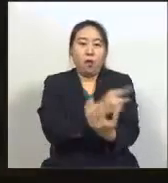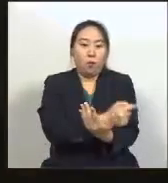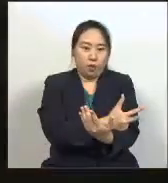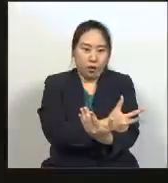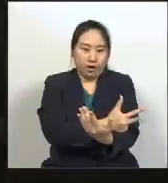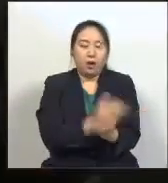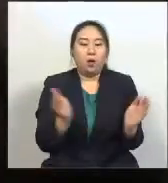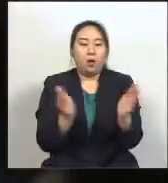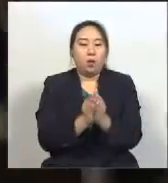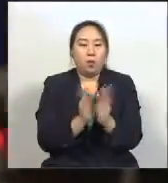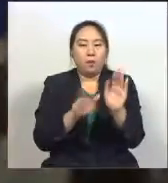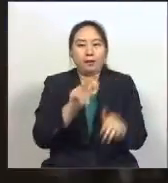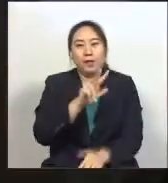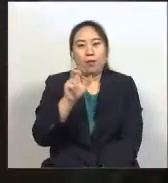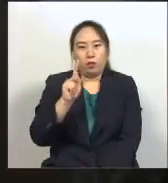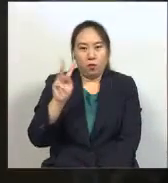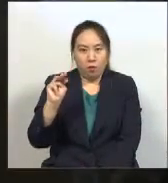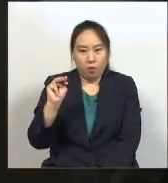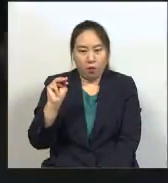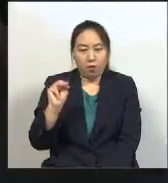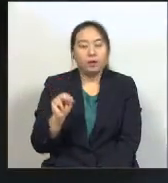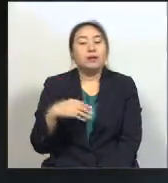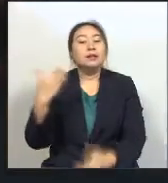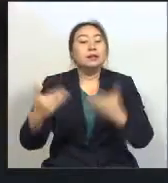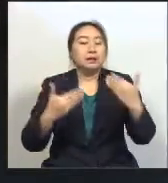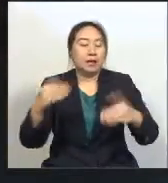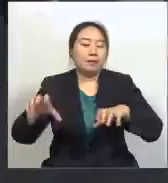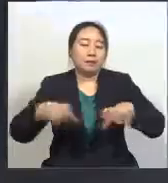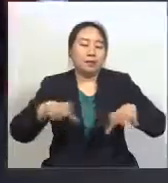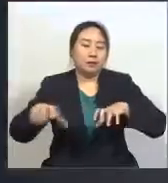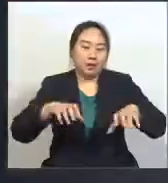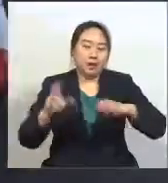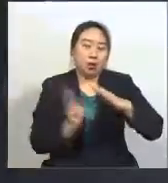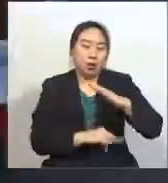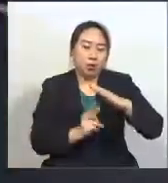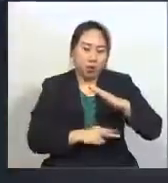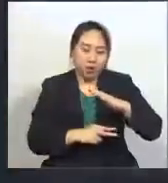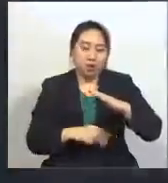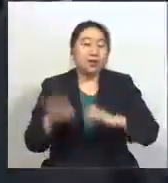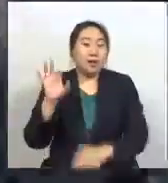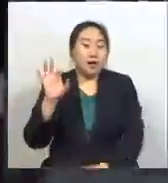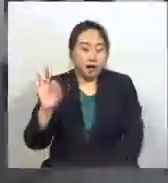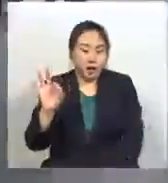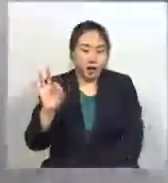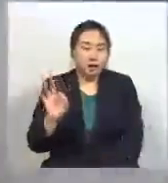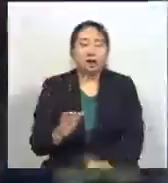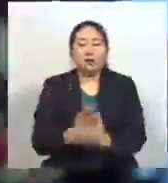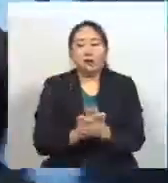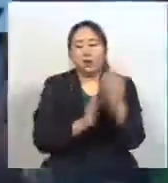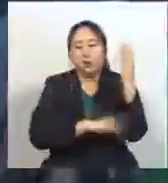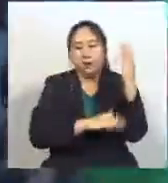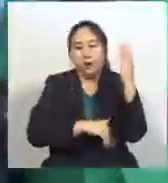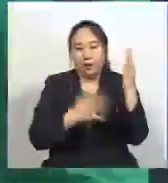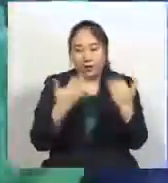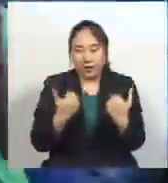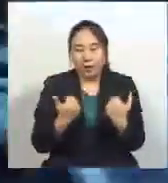ก็ตรวมกว่า300กิโลเมตรค่ะการจัดกิจกรรมวิ่งการกุศล9คนละ9ก้าวต่อไปด้วยพลังเล็กๆภาคใต้ใน